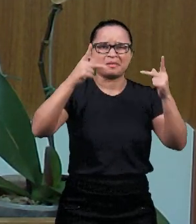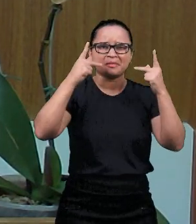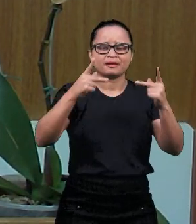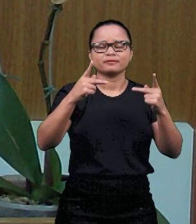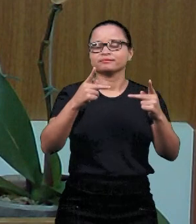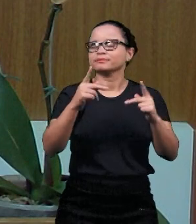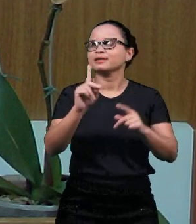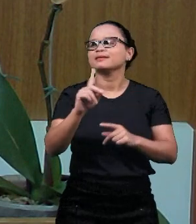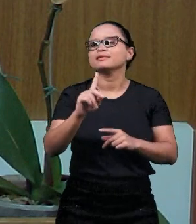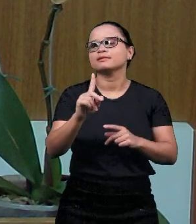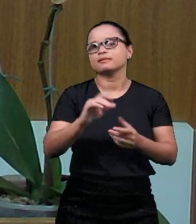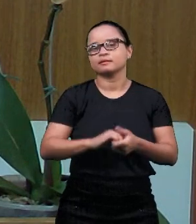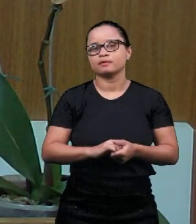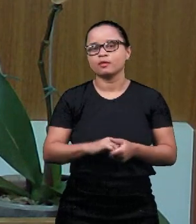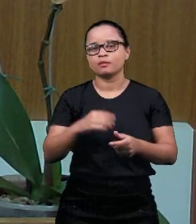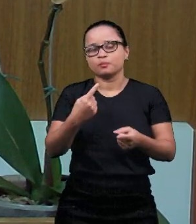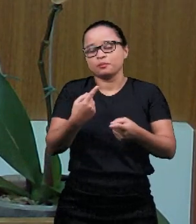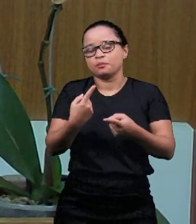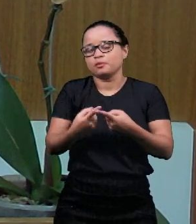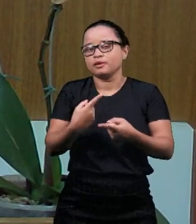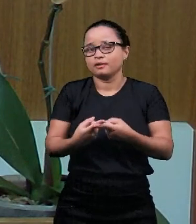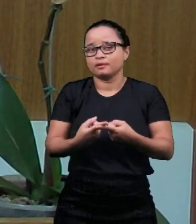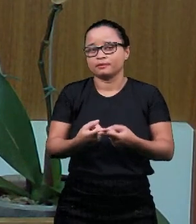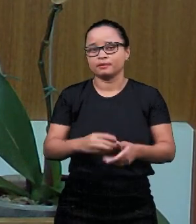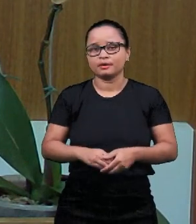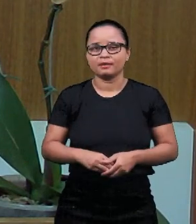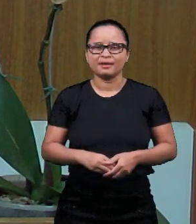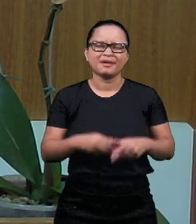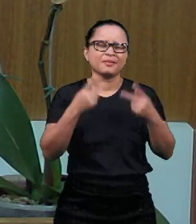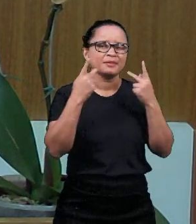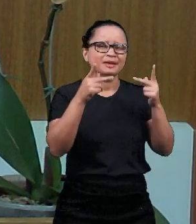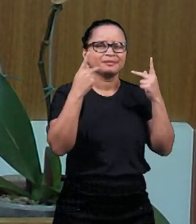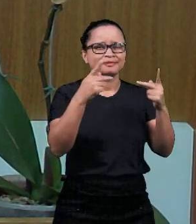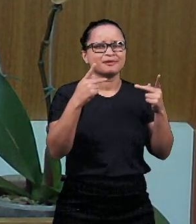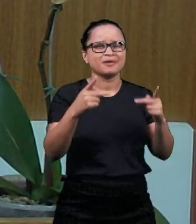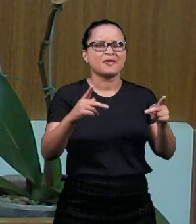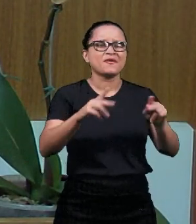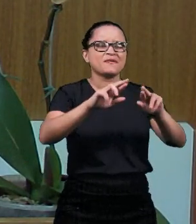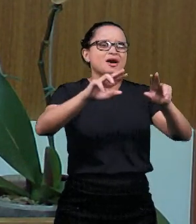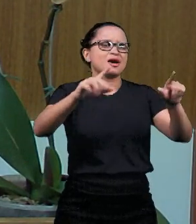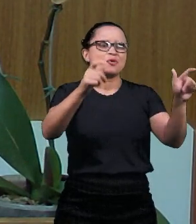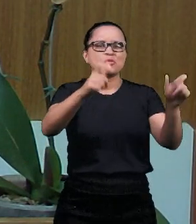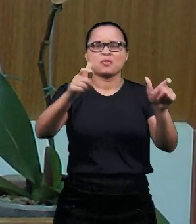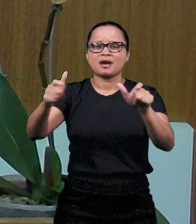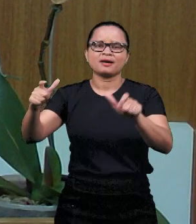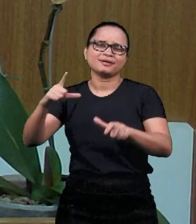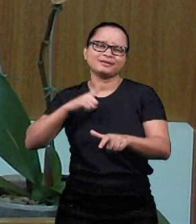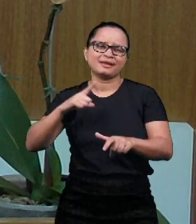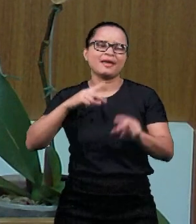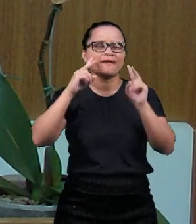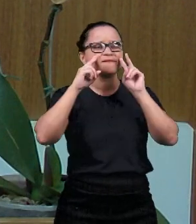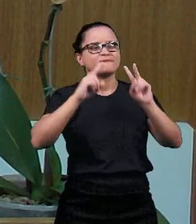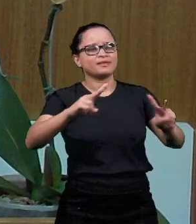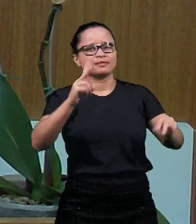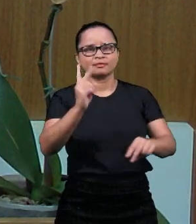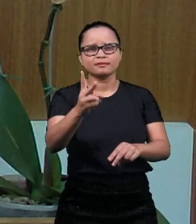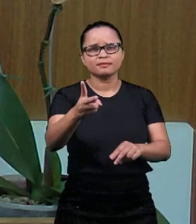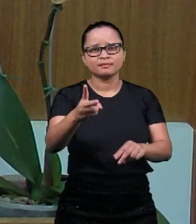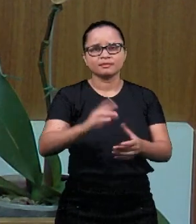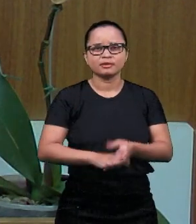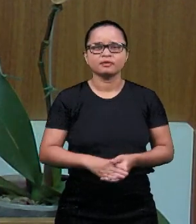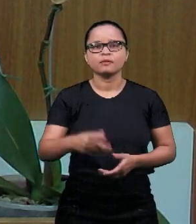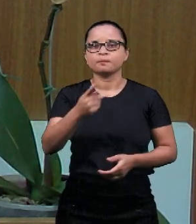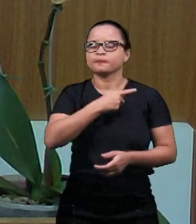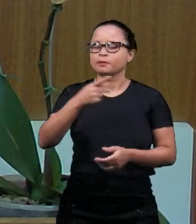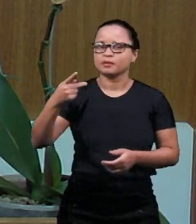le monde entend, donc partout, tous les jours, dans tous les moments. Les pasteurs sont dans leurs églises en train de prêcher, et ça c'est